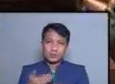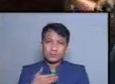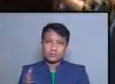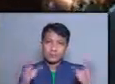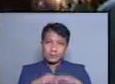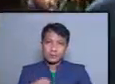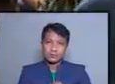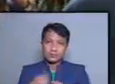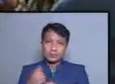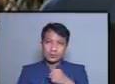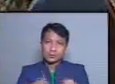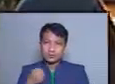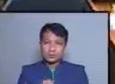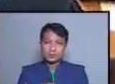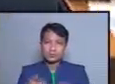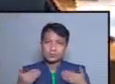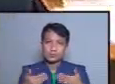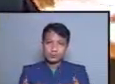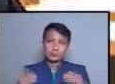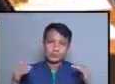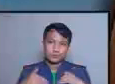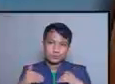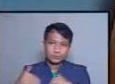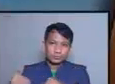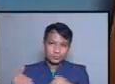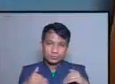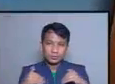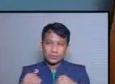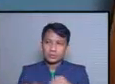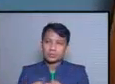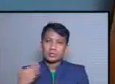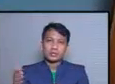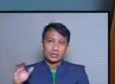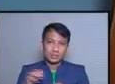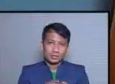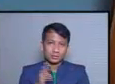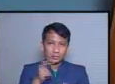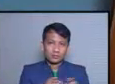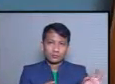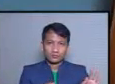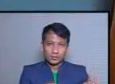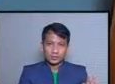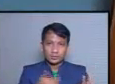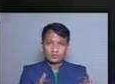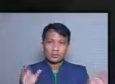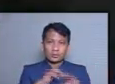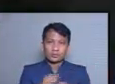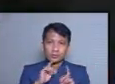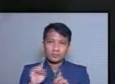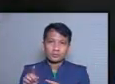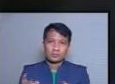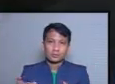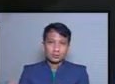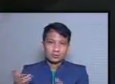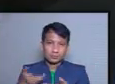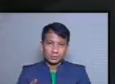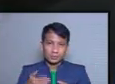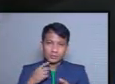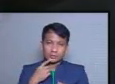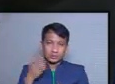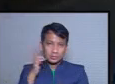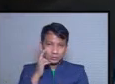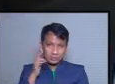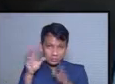taon. Tuloy-tuloy ang bicameral conference committee meeting hanggang Biyernes para matapos ang report bago ito tignan ni Pangulong